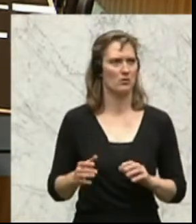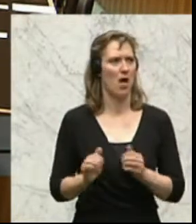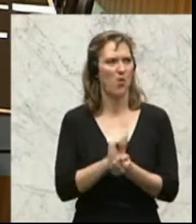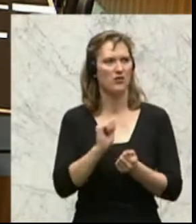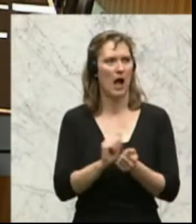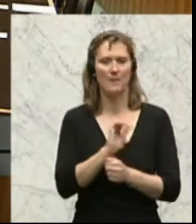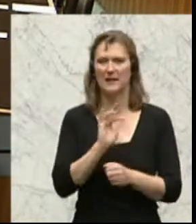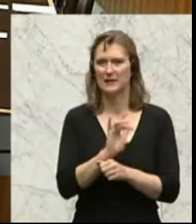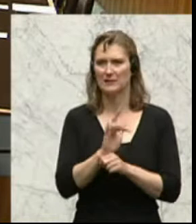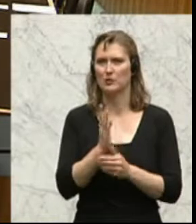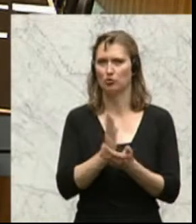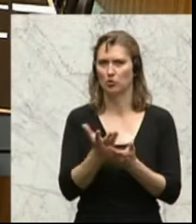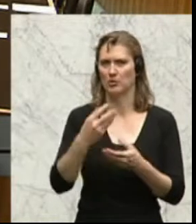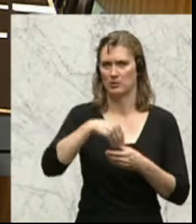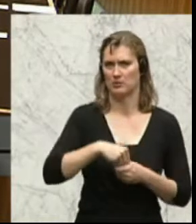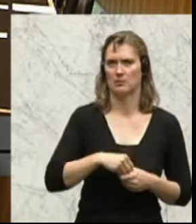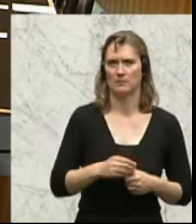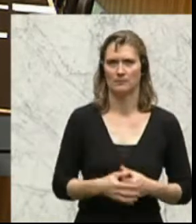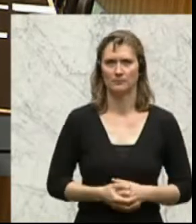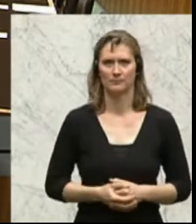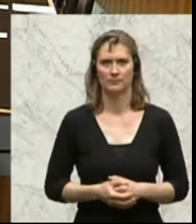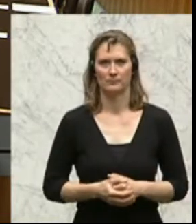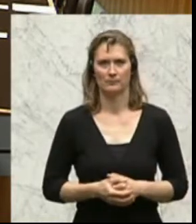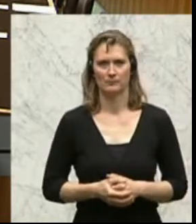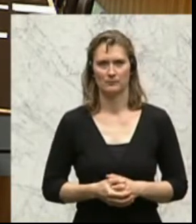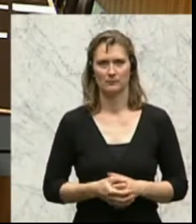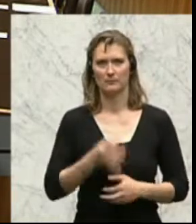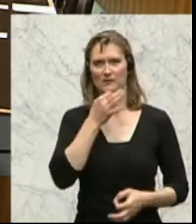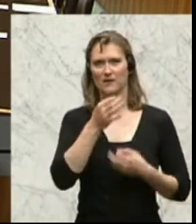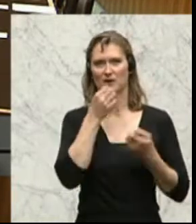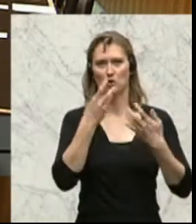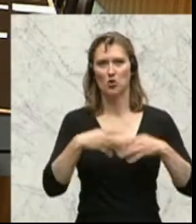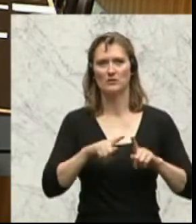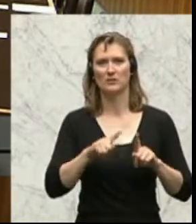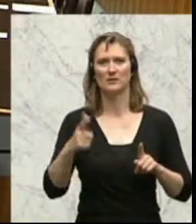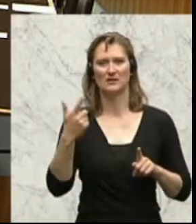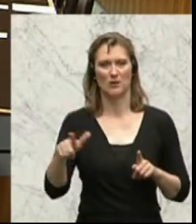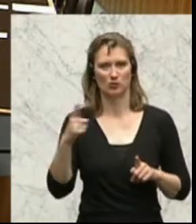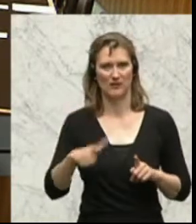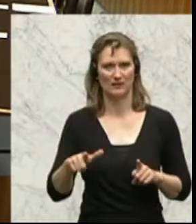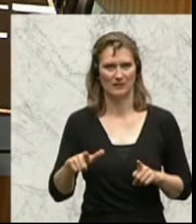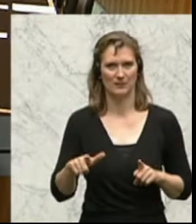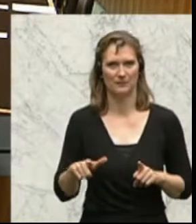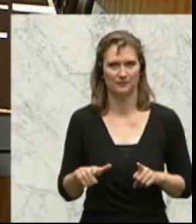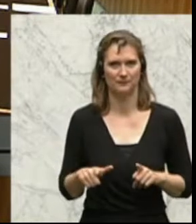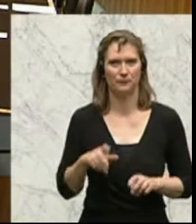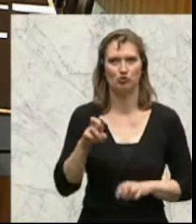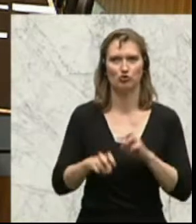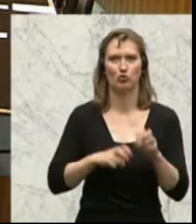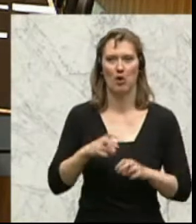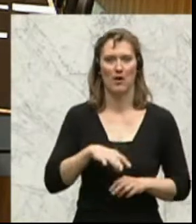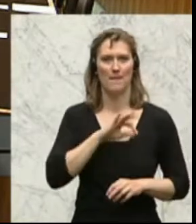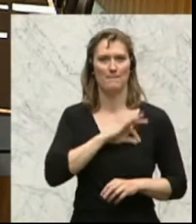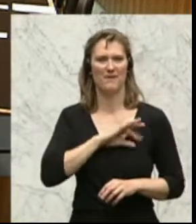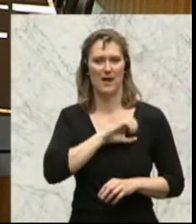in Geltung gesetzt. Zu den Fragen 19 bis 22. Steuerliche Privilegien einzelner